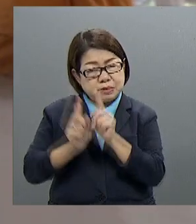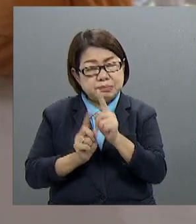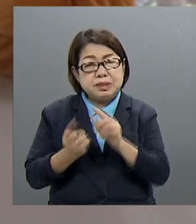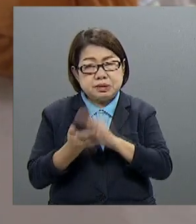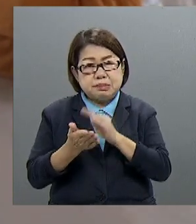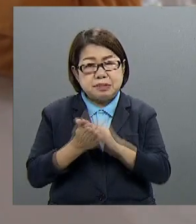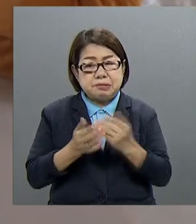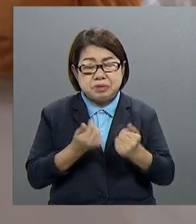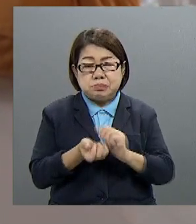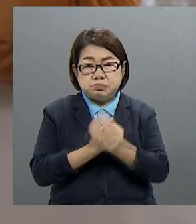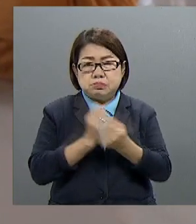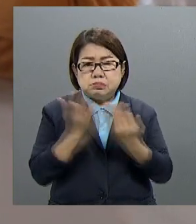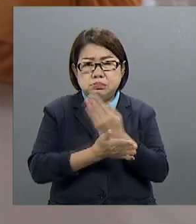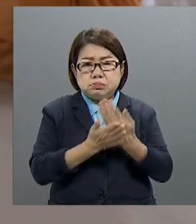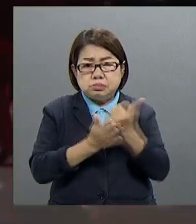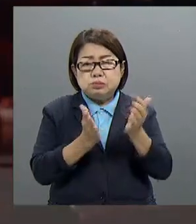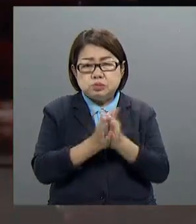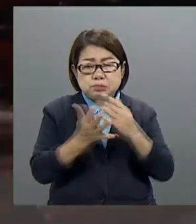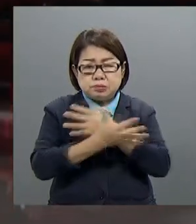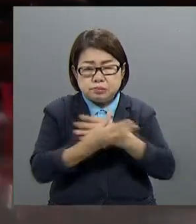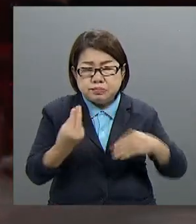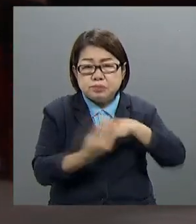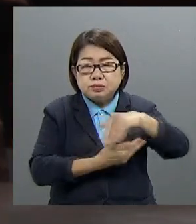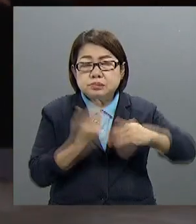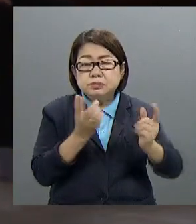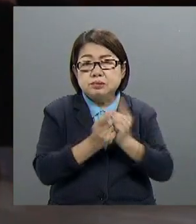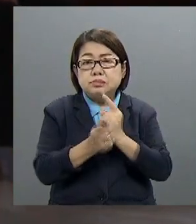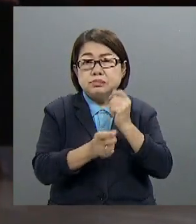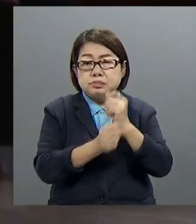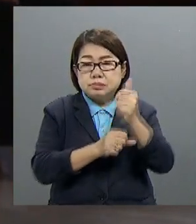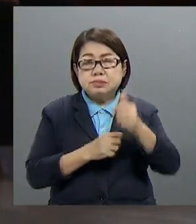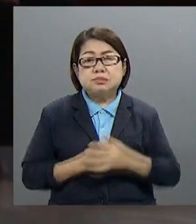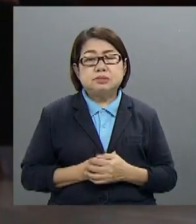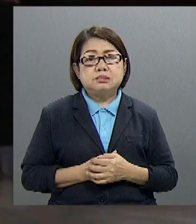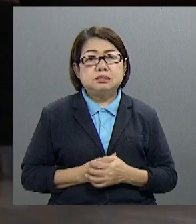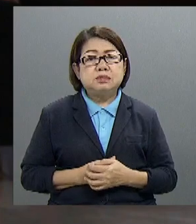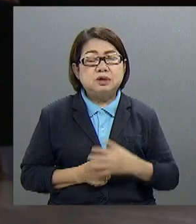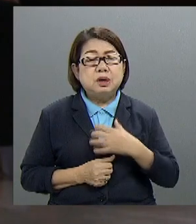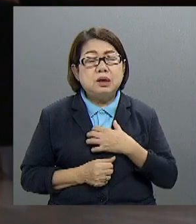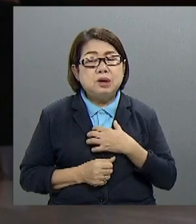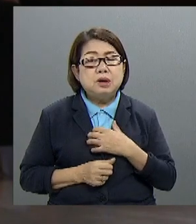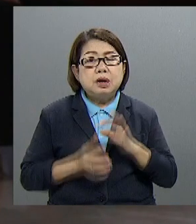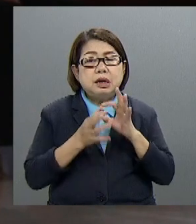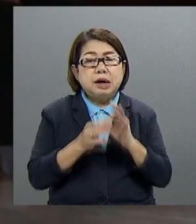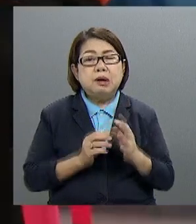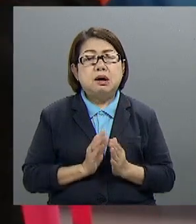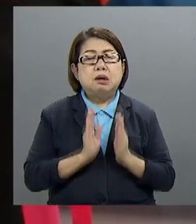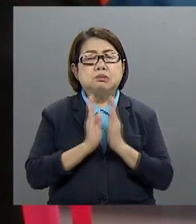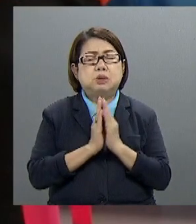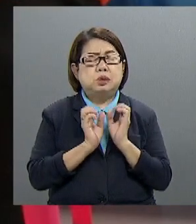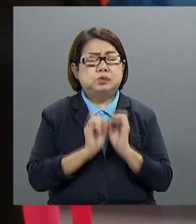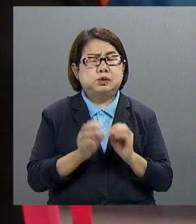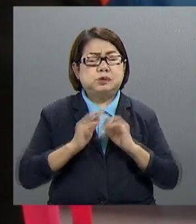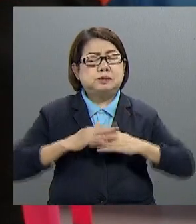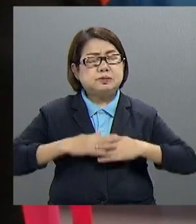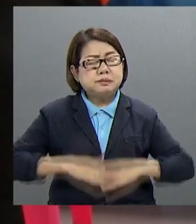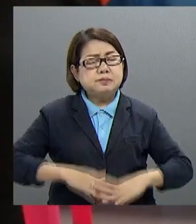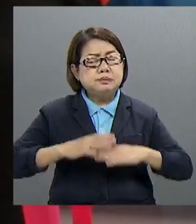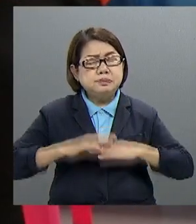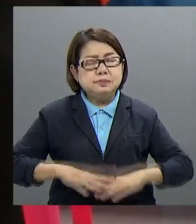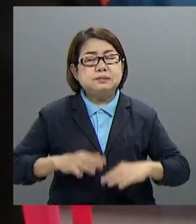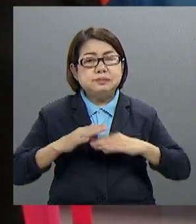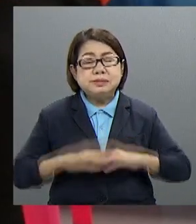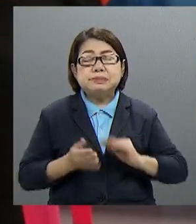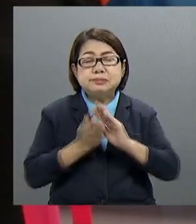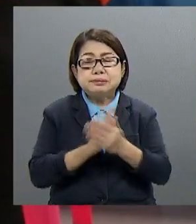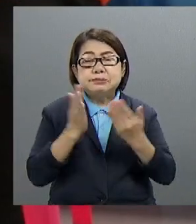ากับสังคมได้เป็นอย่างดี อย่างน้อยเรื่องของการใช้ธรรมะเข้ามาขัดเกลาตัวจิตใจเยาวชนนะครับก็จะเป็นสิ่งหนึ่ง